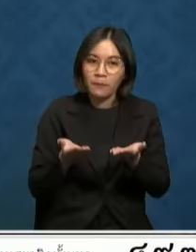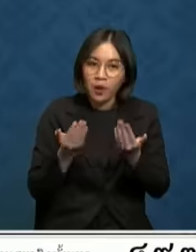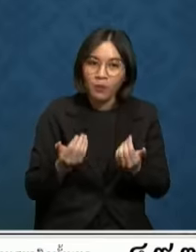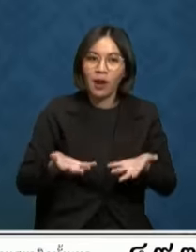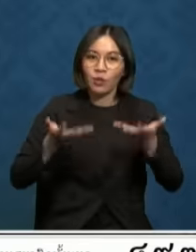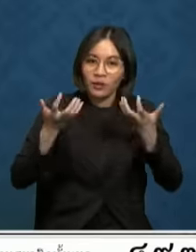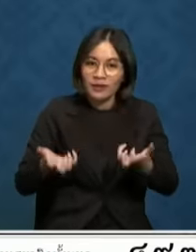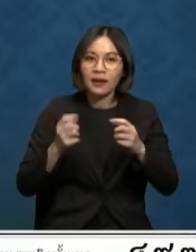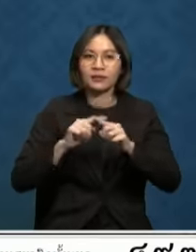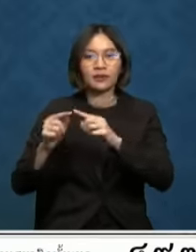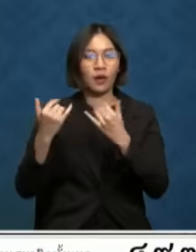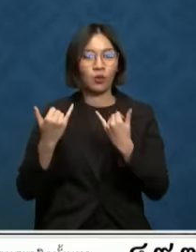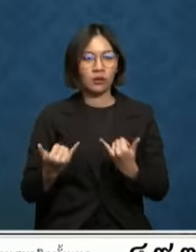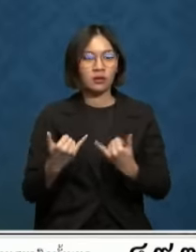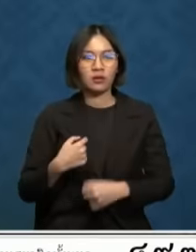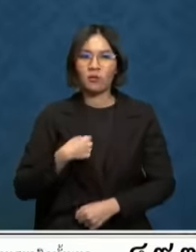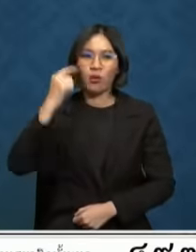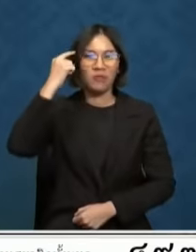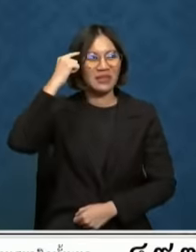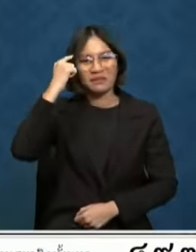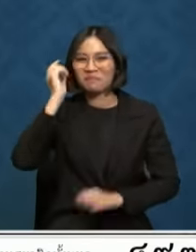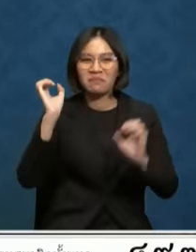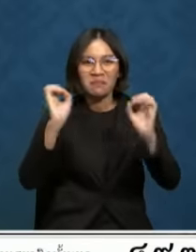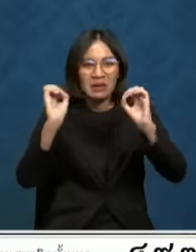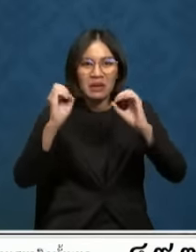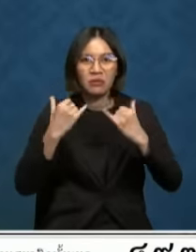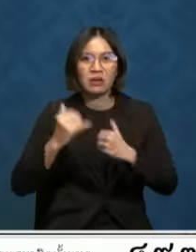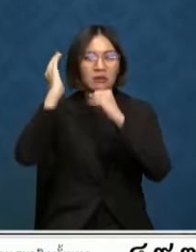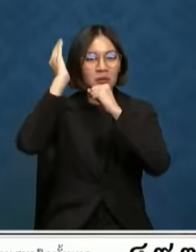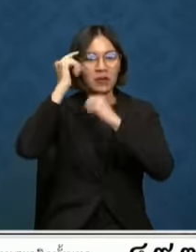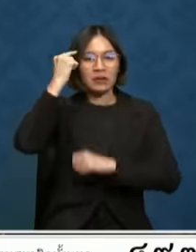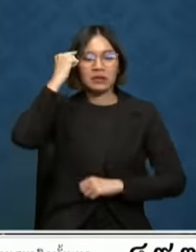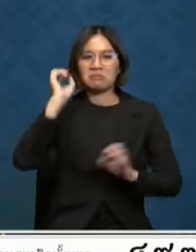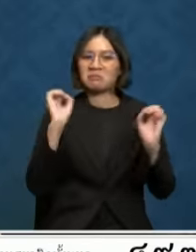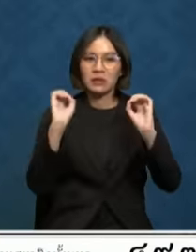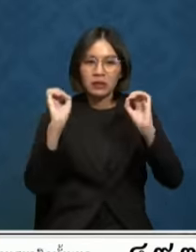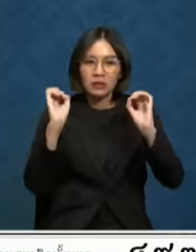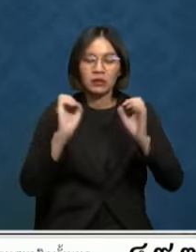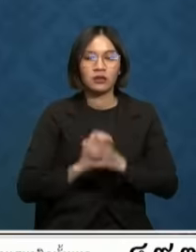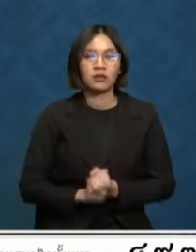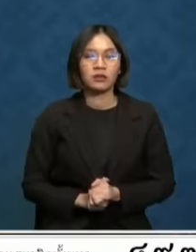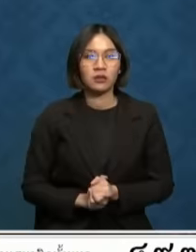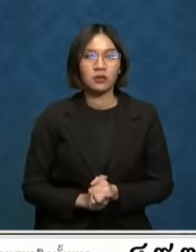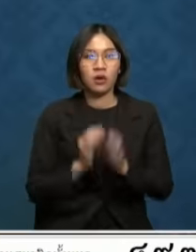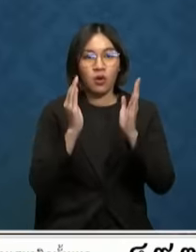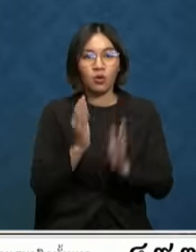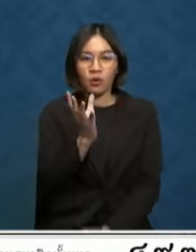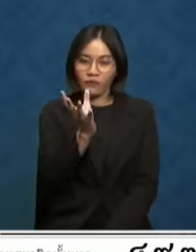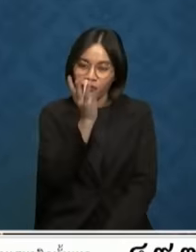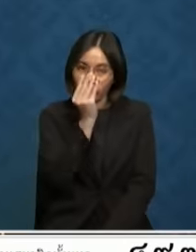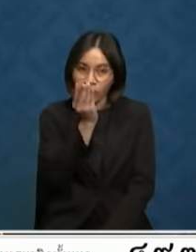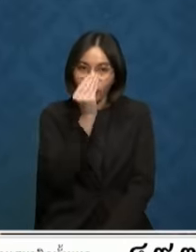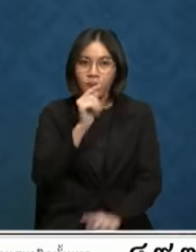ๆวันนี้ครับซึ่งไม่เคยคิดว่าจะได้พูดเรื่องนี้ท่านผู้ฟังที่อยู่ทาง